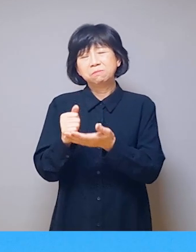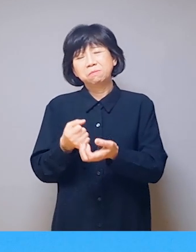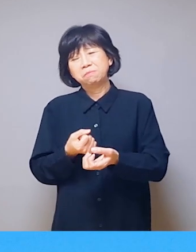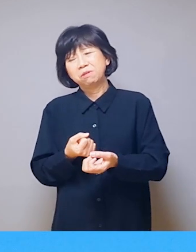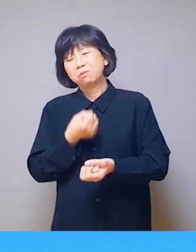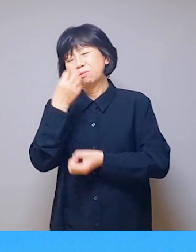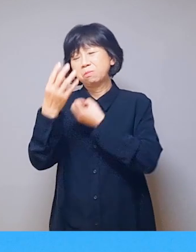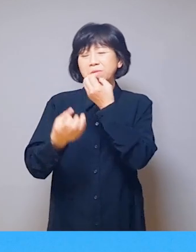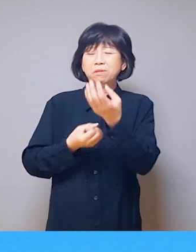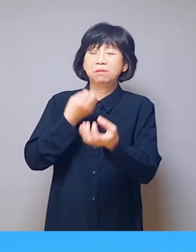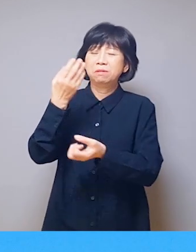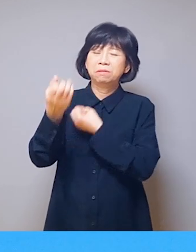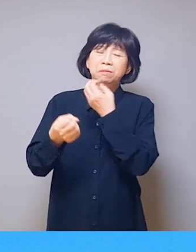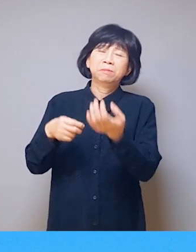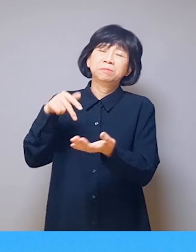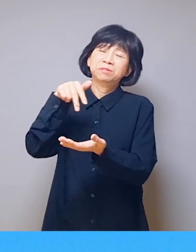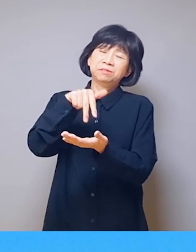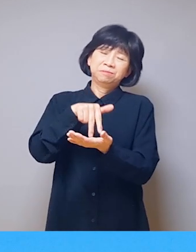들춰내놓고 기도하며 올라와야 돼요.